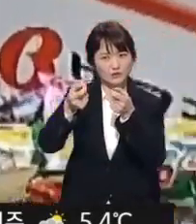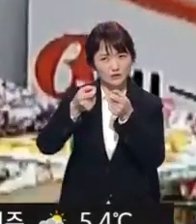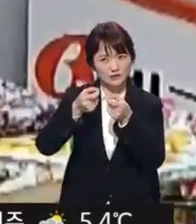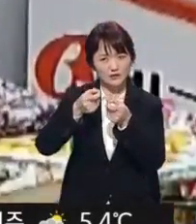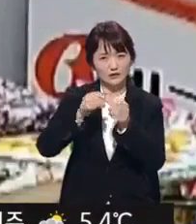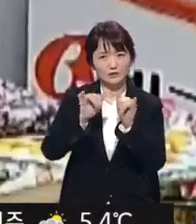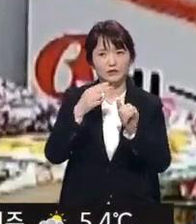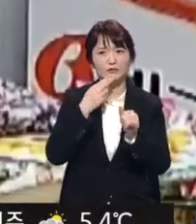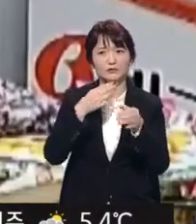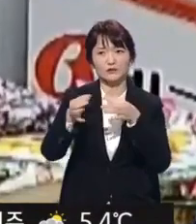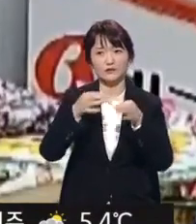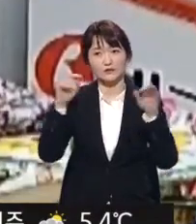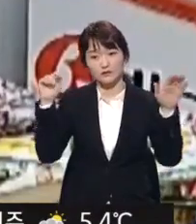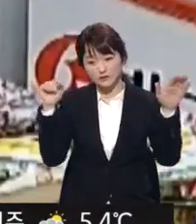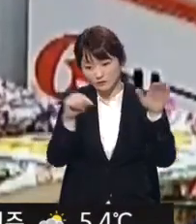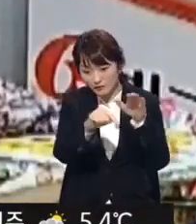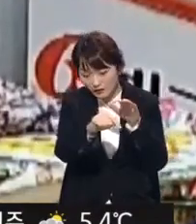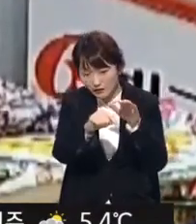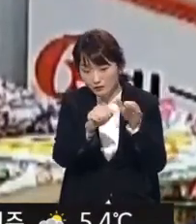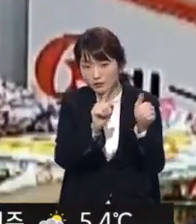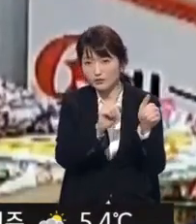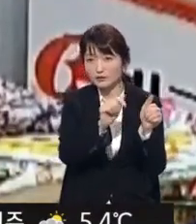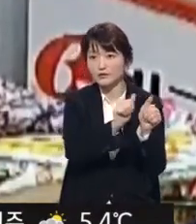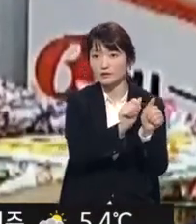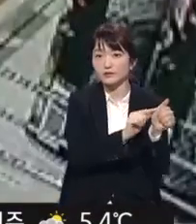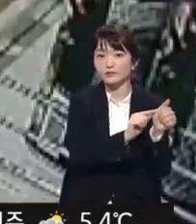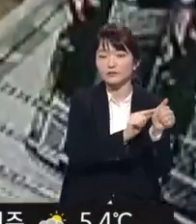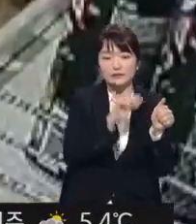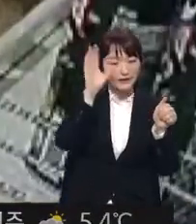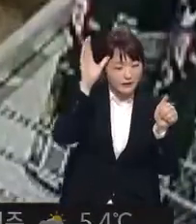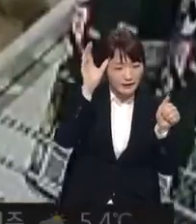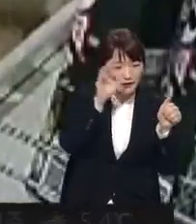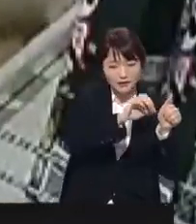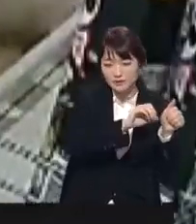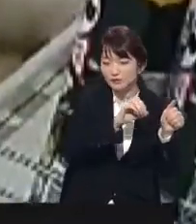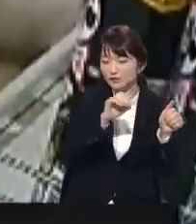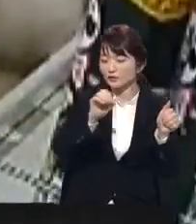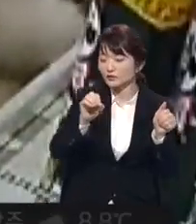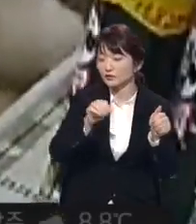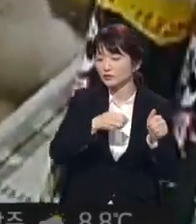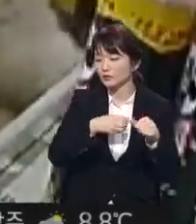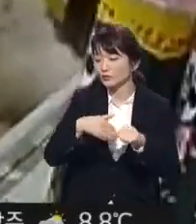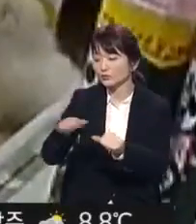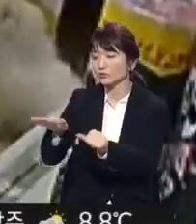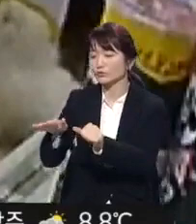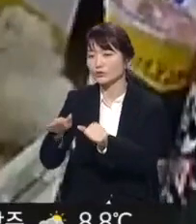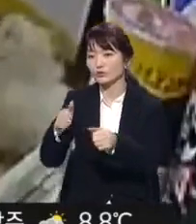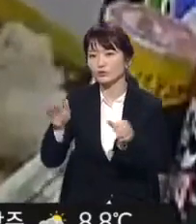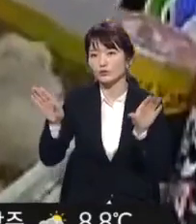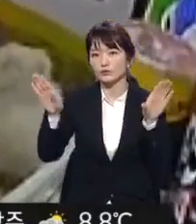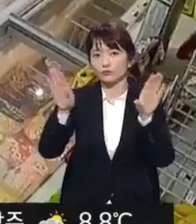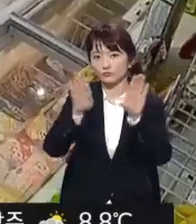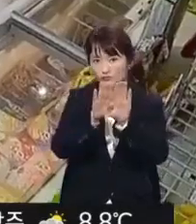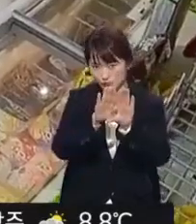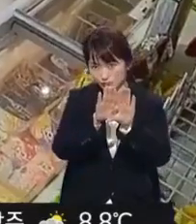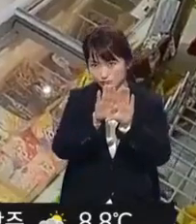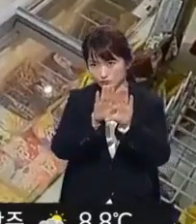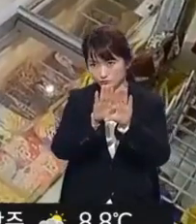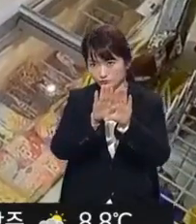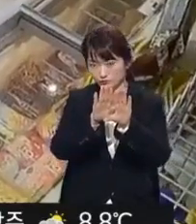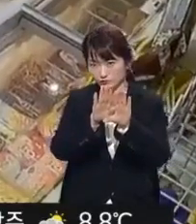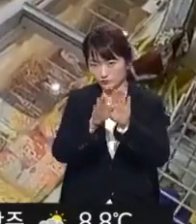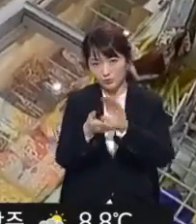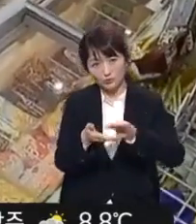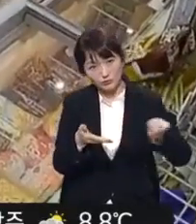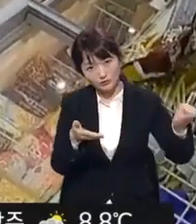열리더니 한 남성이 강아지를 놓고 놓고 집어넣고 다시 문을 닫고 나가버려 혼자 남아서 당황하는